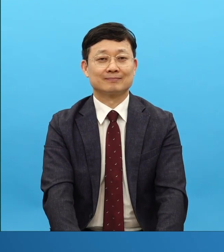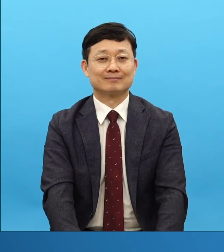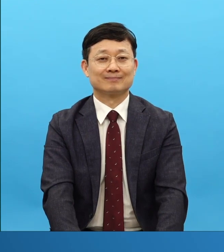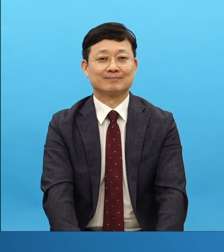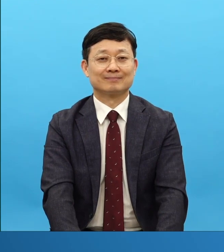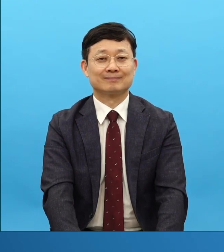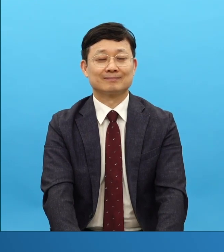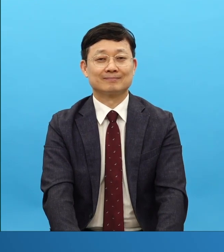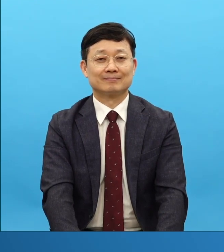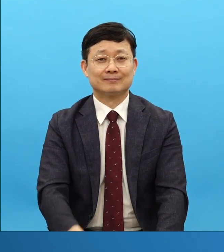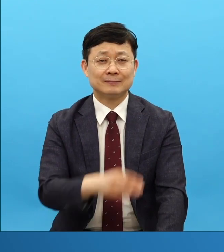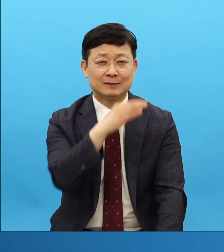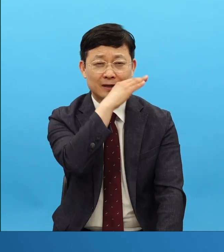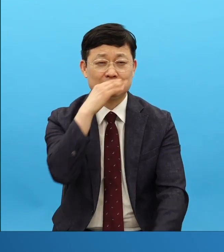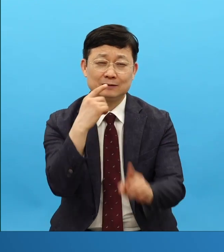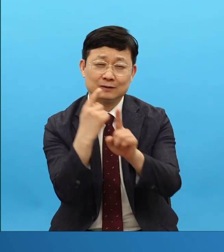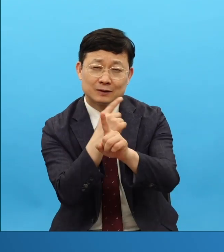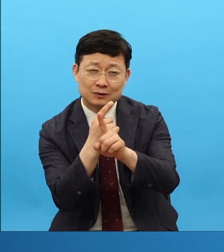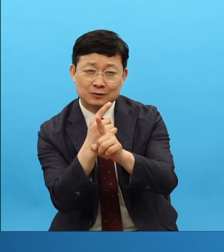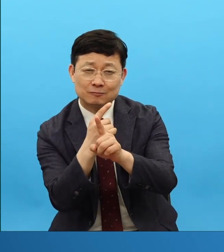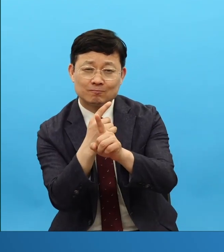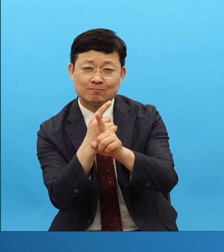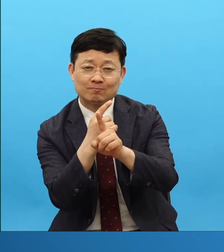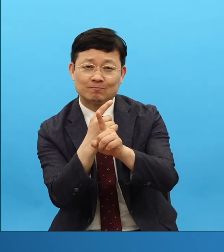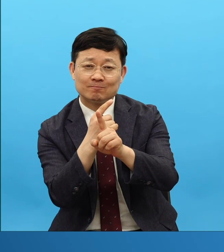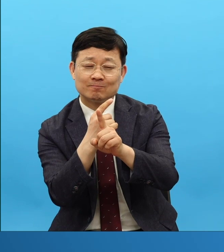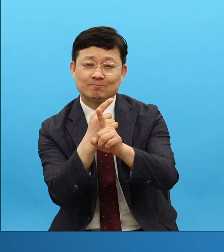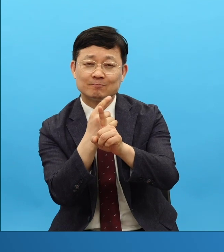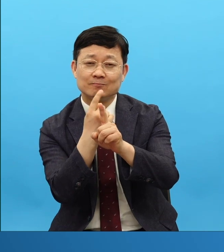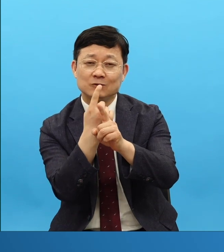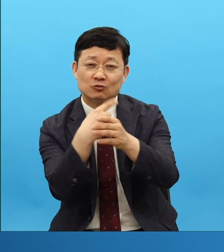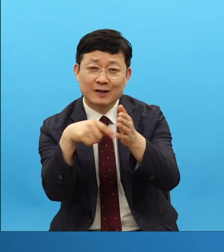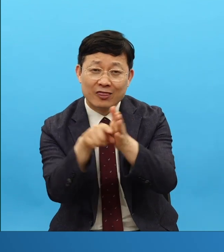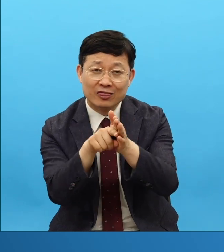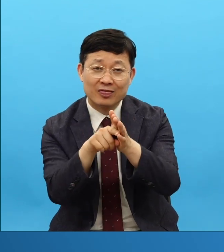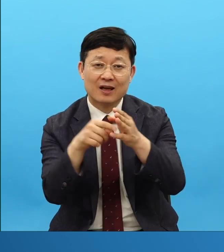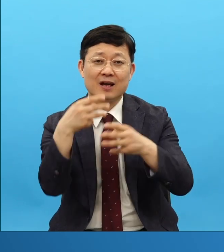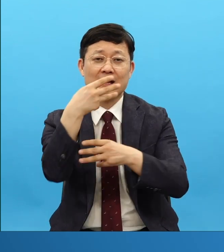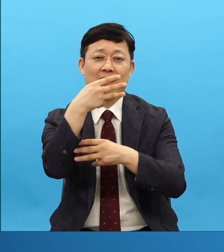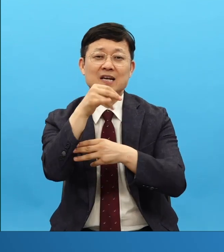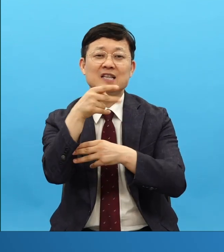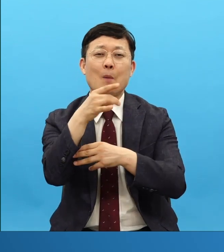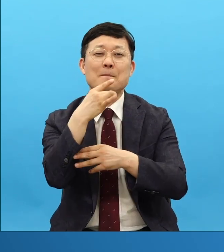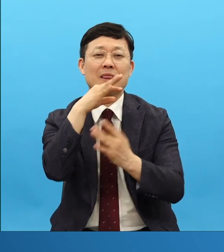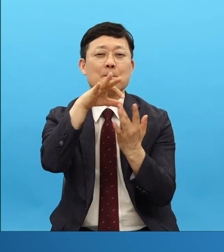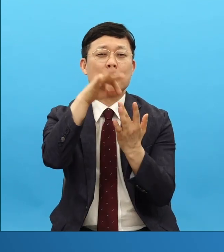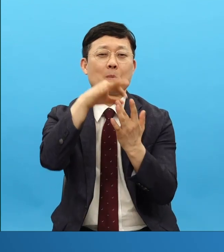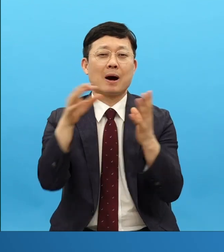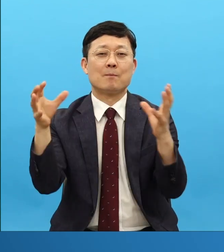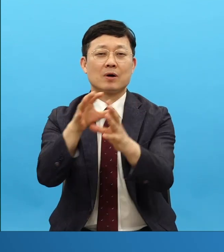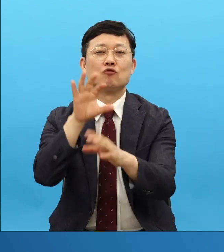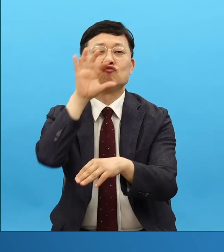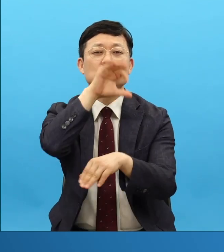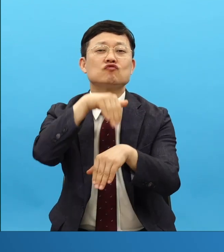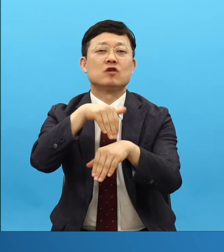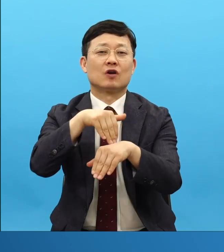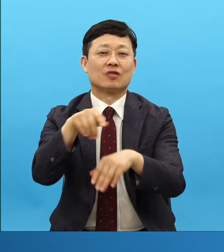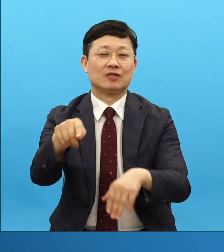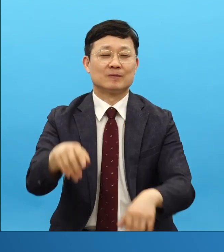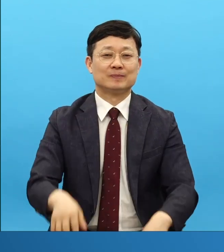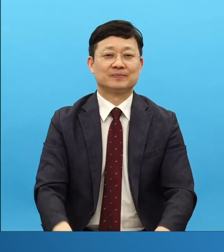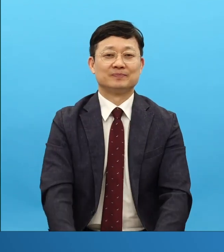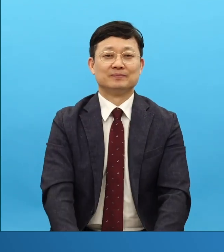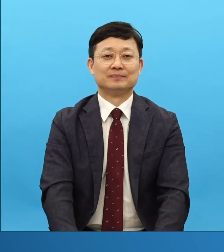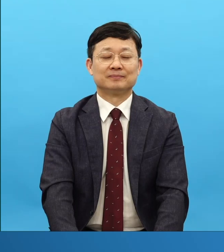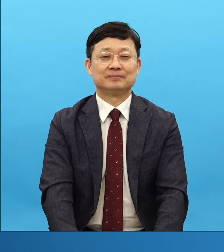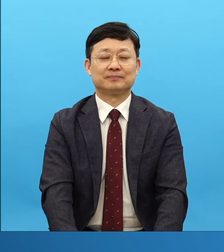그 치유할 수 있는 리더들만 뽑아서 불러갖고 하려고요. And I'm going to select the leaders who could truly do the healing, and I'm going